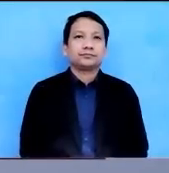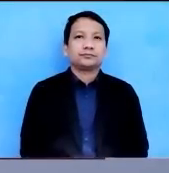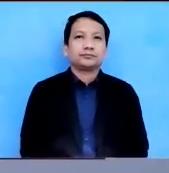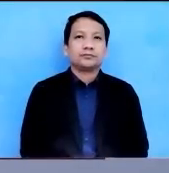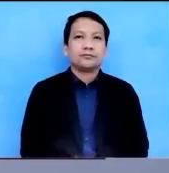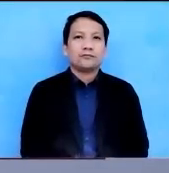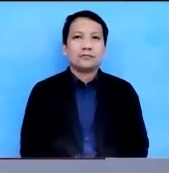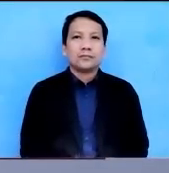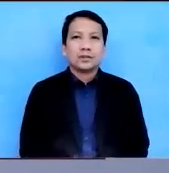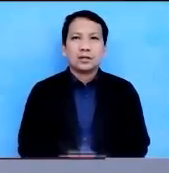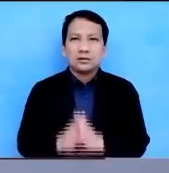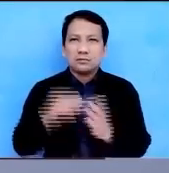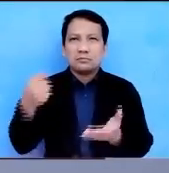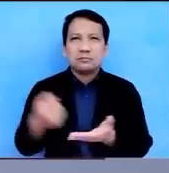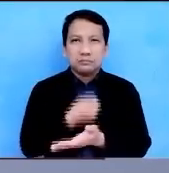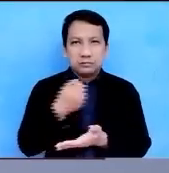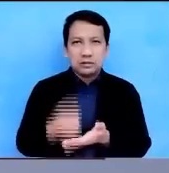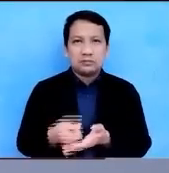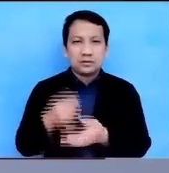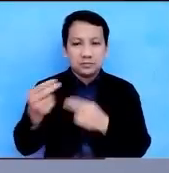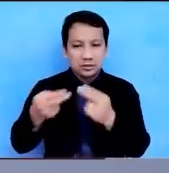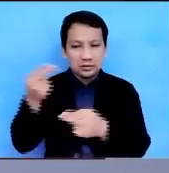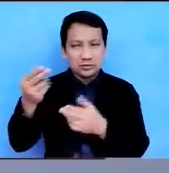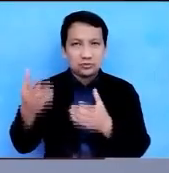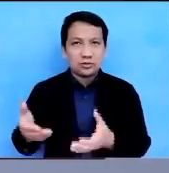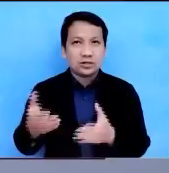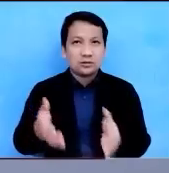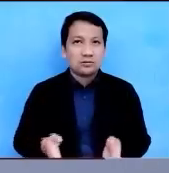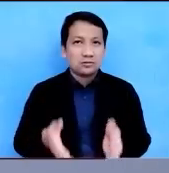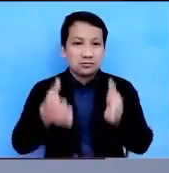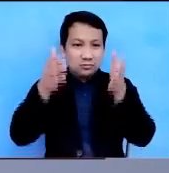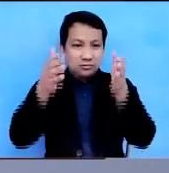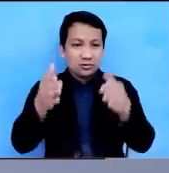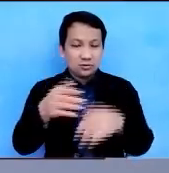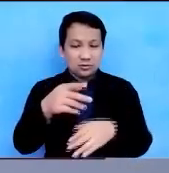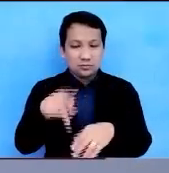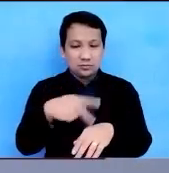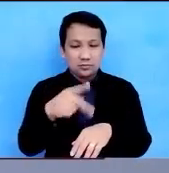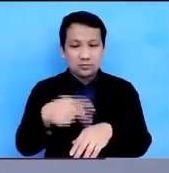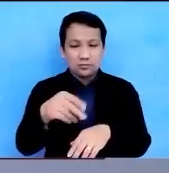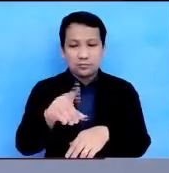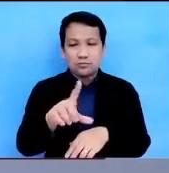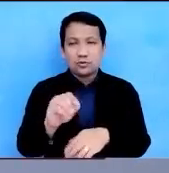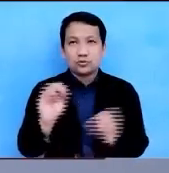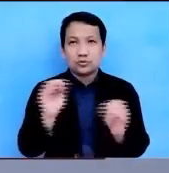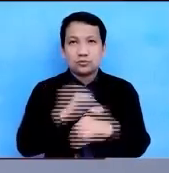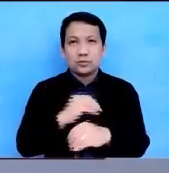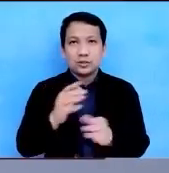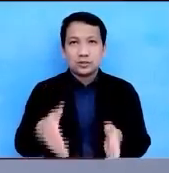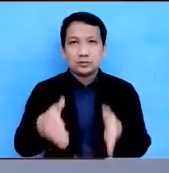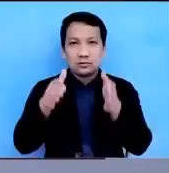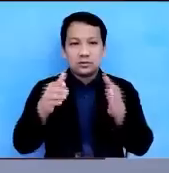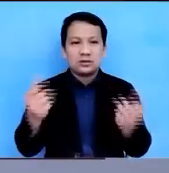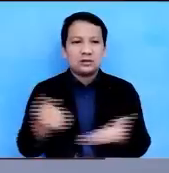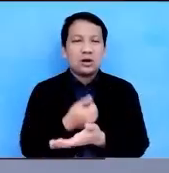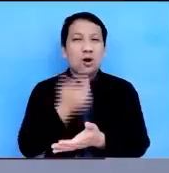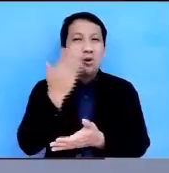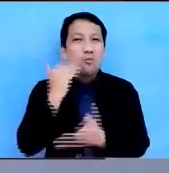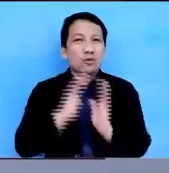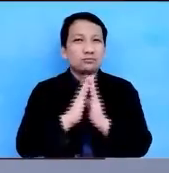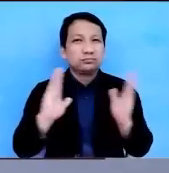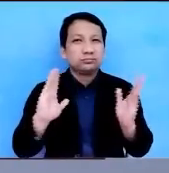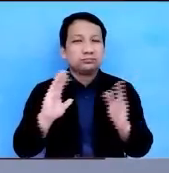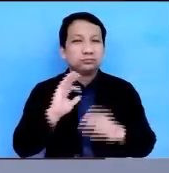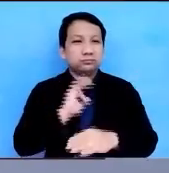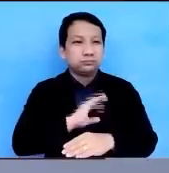Malaki ang panghihinayang ng mga historian sa pagkasunog ng Philippine Post Office Building sa Maynila. Itinuturing kasing malaki ang papel nito sa